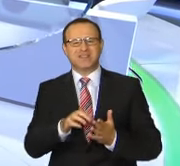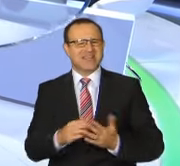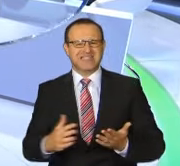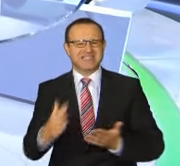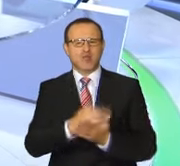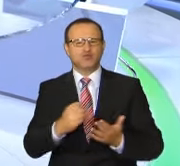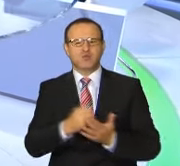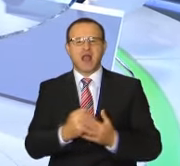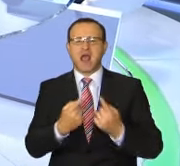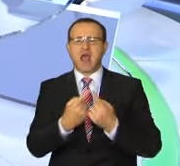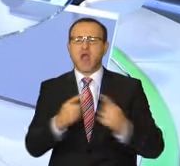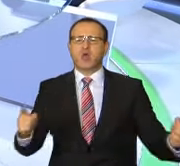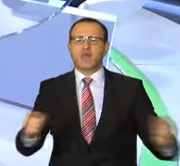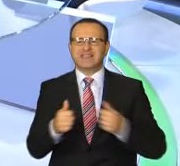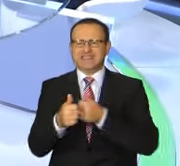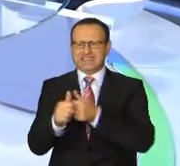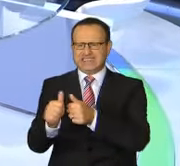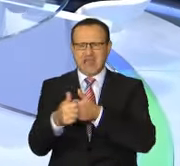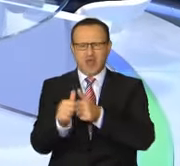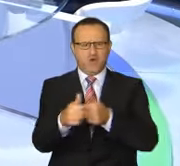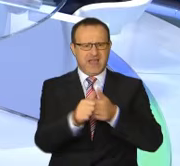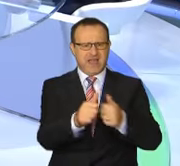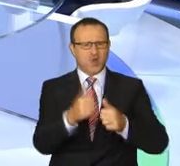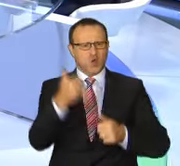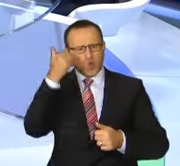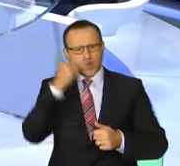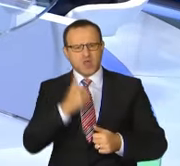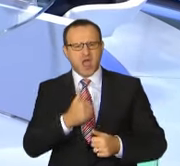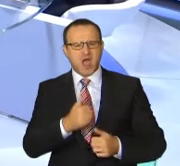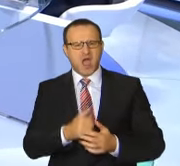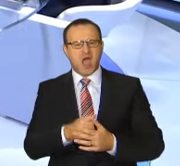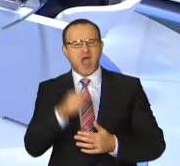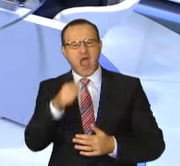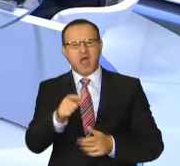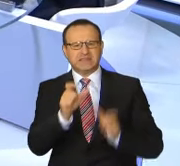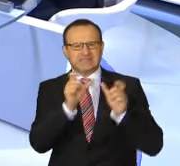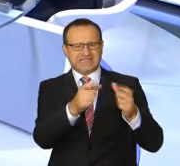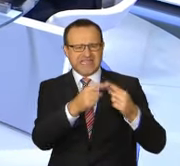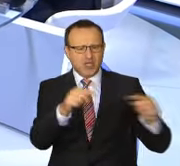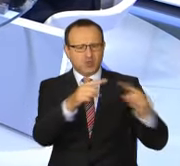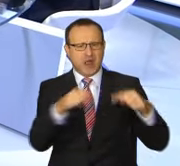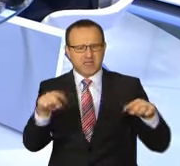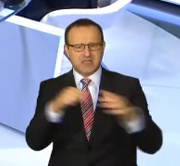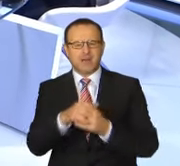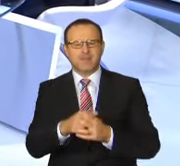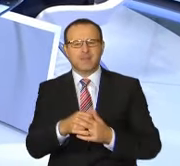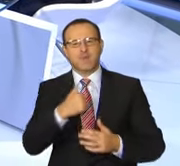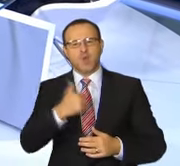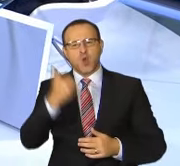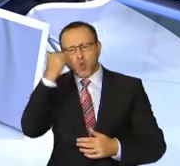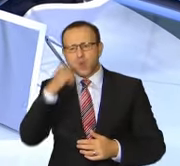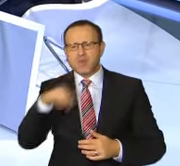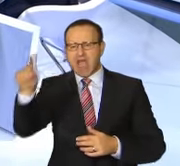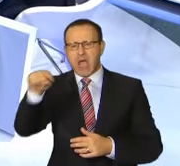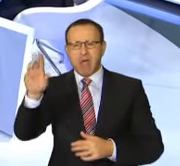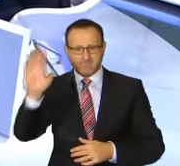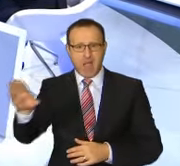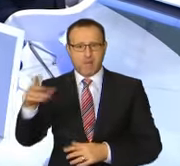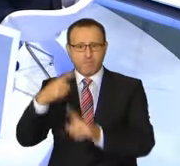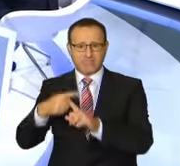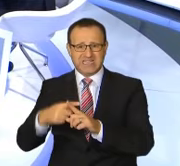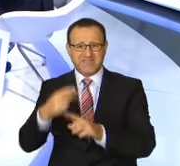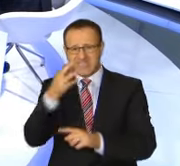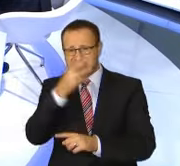akékoľvek sledovanie ľudí, izoláciu ľudí a aby sa naozaj tí ľudia, ktorým nič nie je a majú aj pozitívny test, aby sa s nich robili nejaké ohrozenia pre